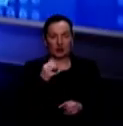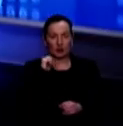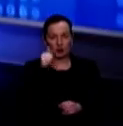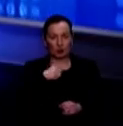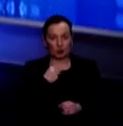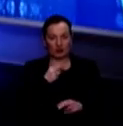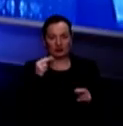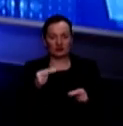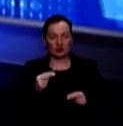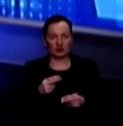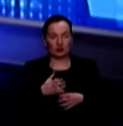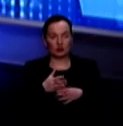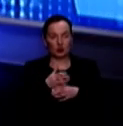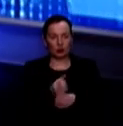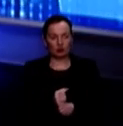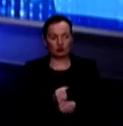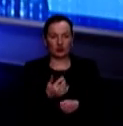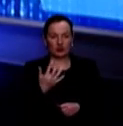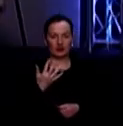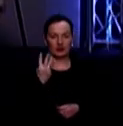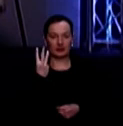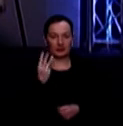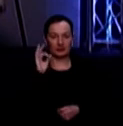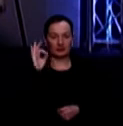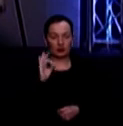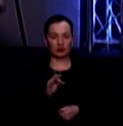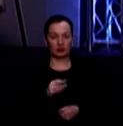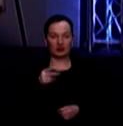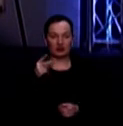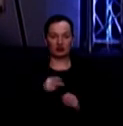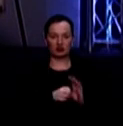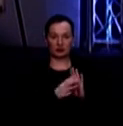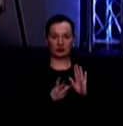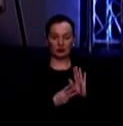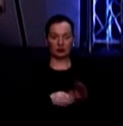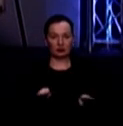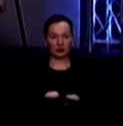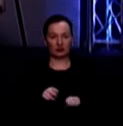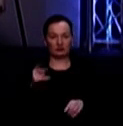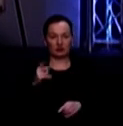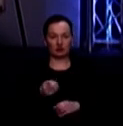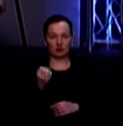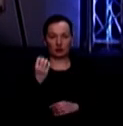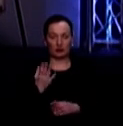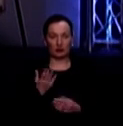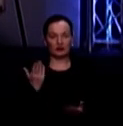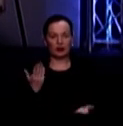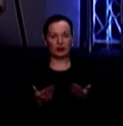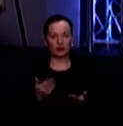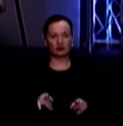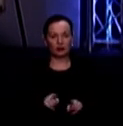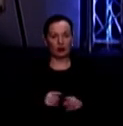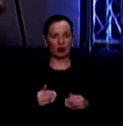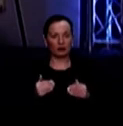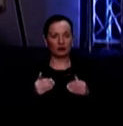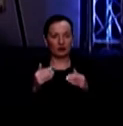скорочення на 3%. У 2018 році порівняно з 2014. Якщо така тенденція збережеться, як може